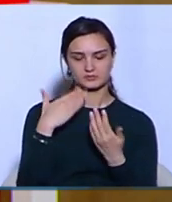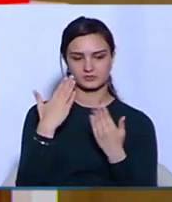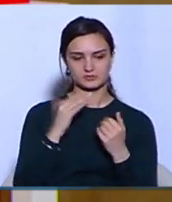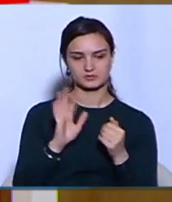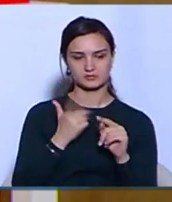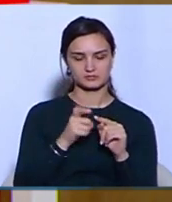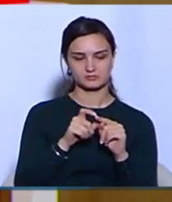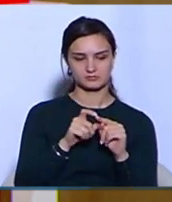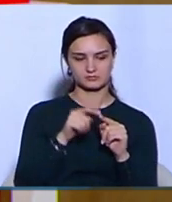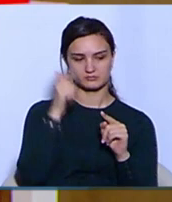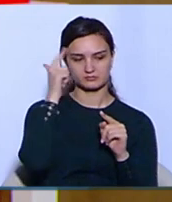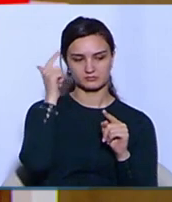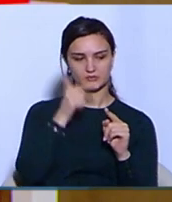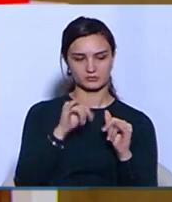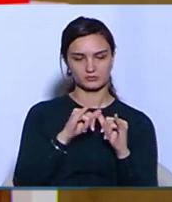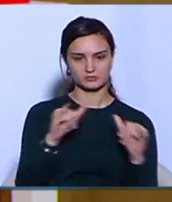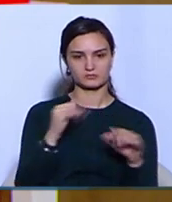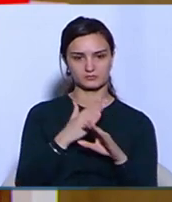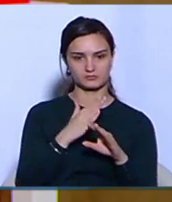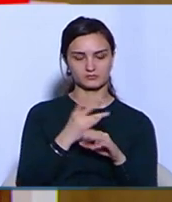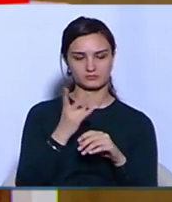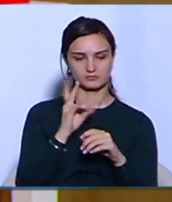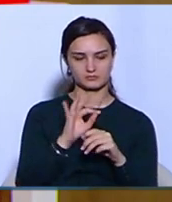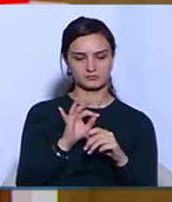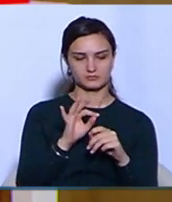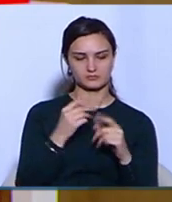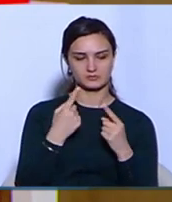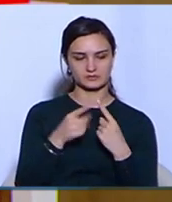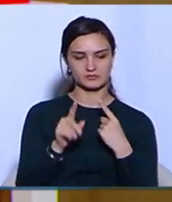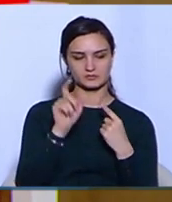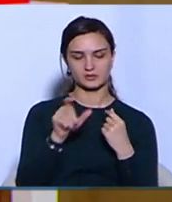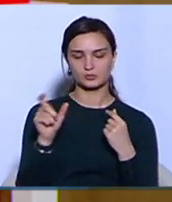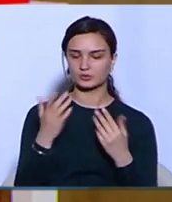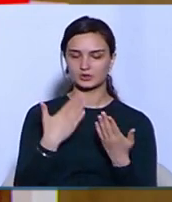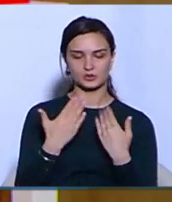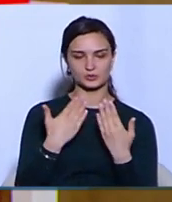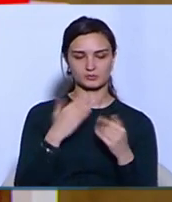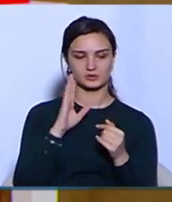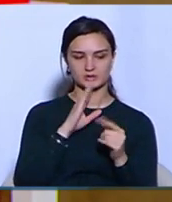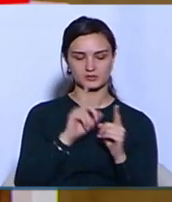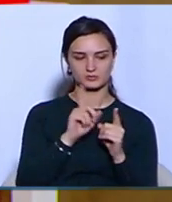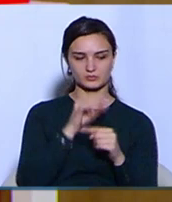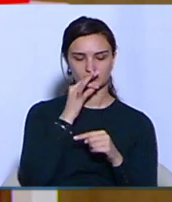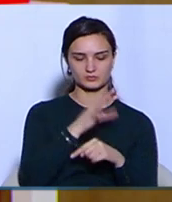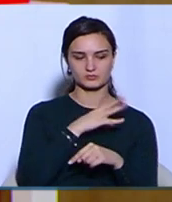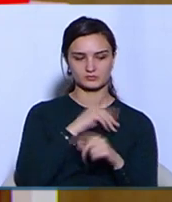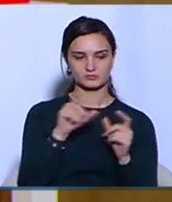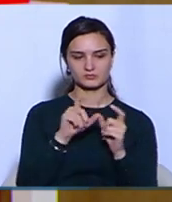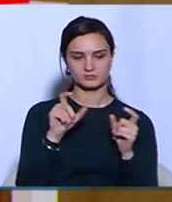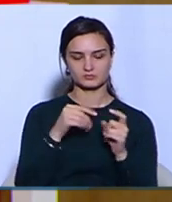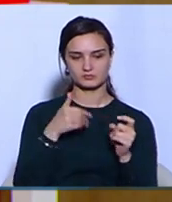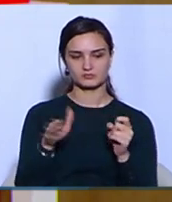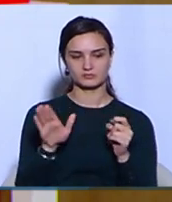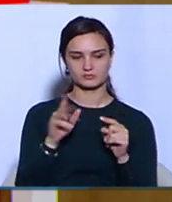Ძალიან გონებრივი ვიზუალში განვითარებულია, მაგრამ აი სხვებთან ურთიერთობა დედამას რომ ხარ, სწავიდეთ მაღაზიაში,